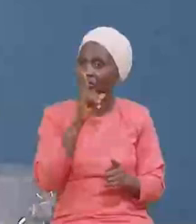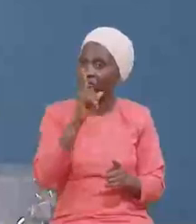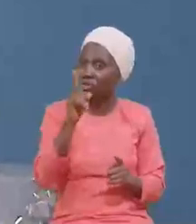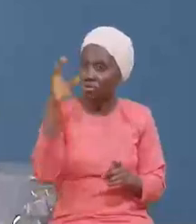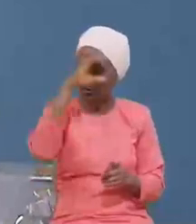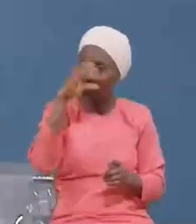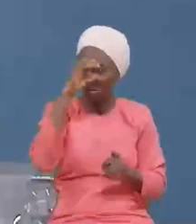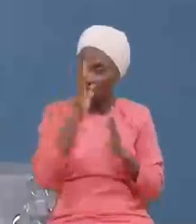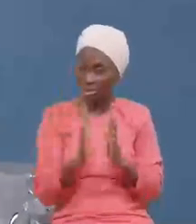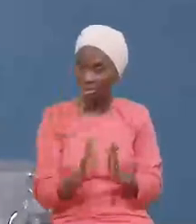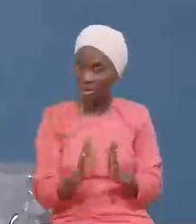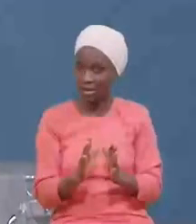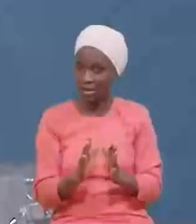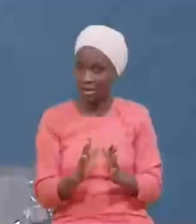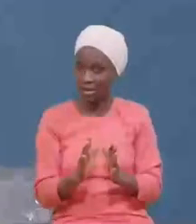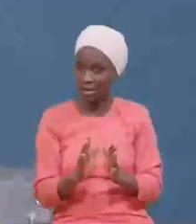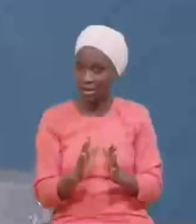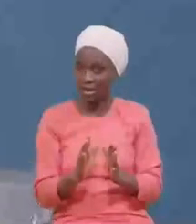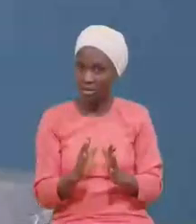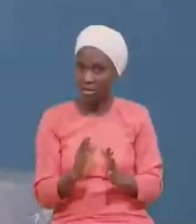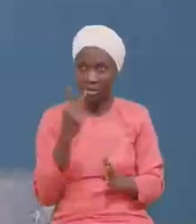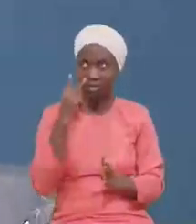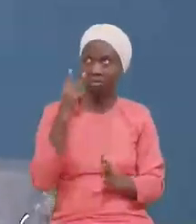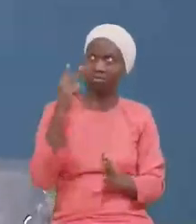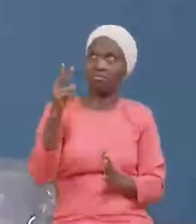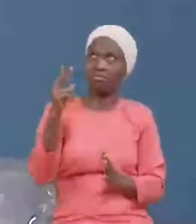Lorsqu'un chercheur sincère regarde Christ,